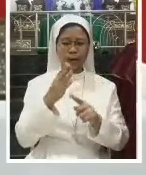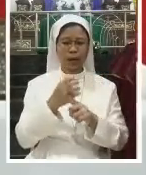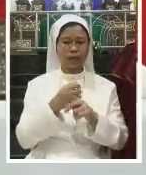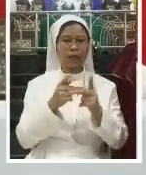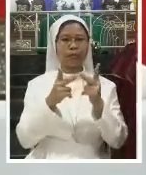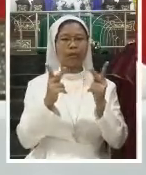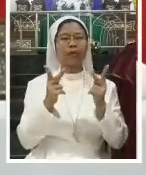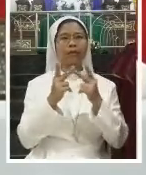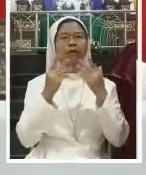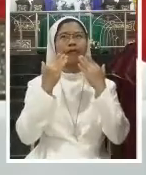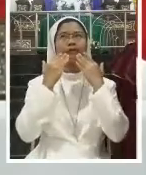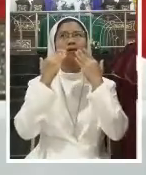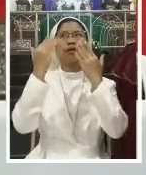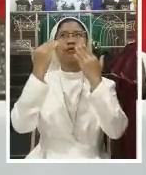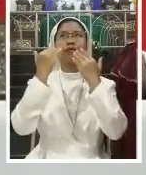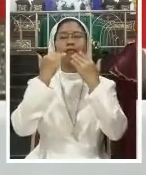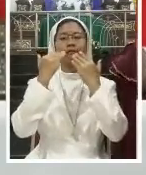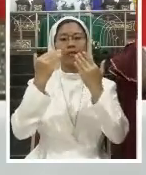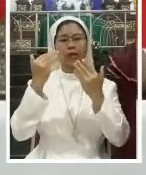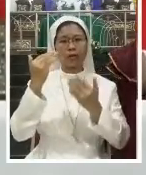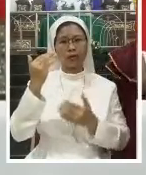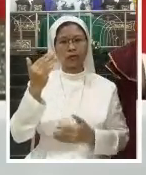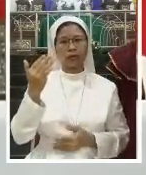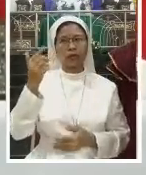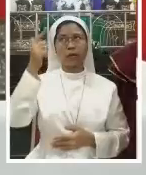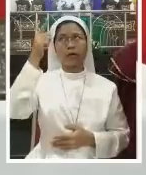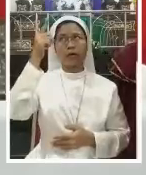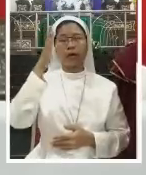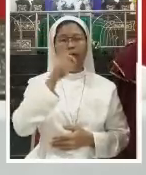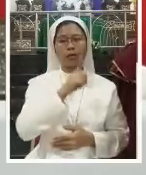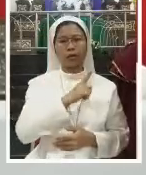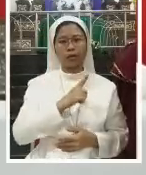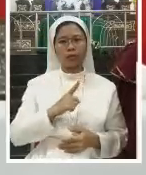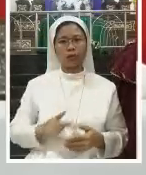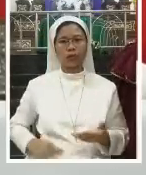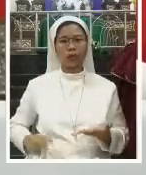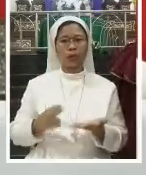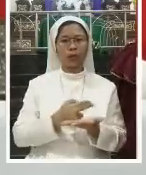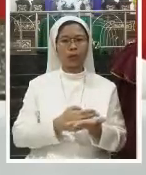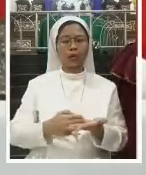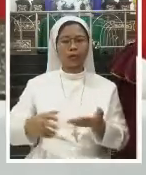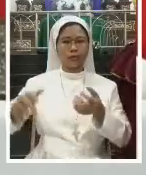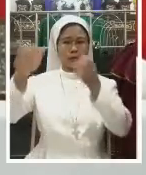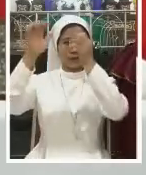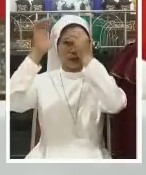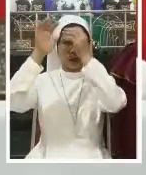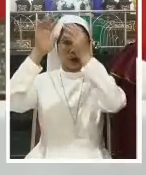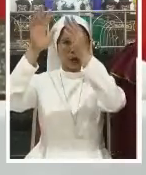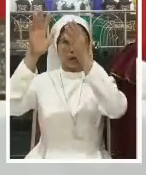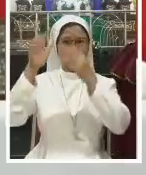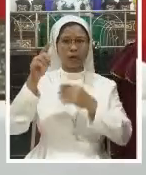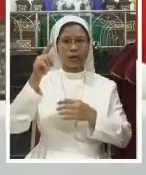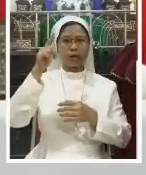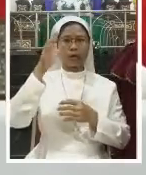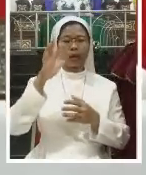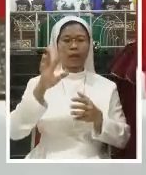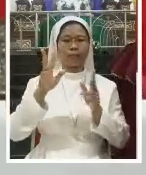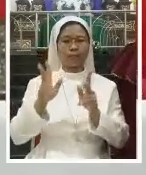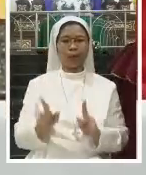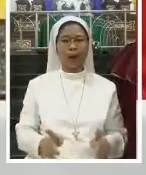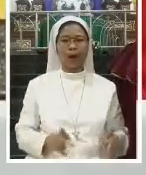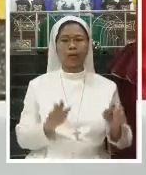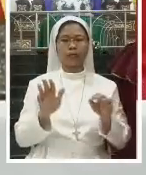en, magpasalamat kami sa imo, kagurangan banal na Ama, Diyos na makakamhan na